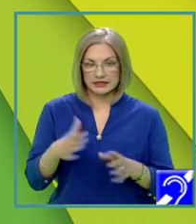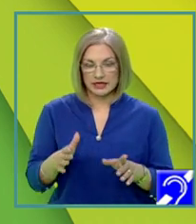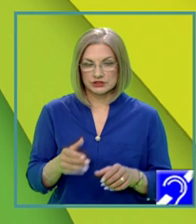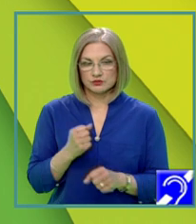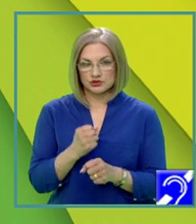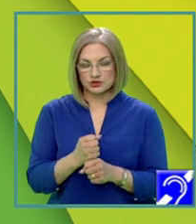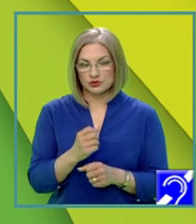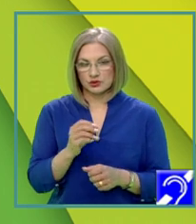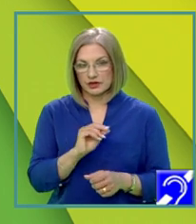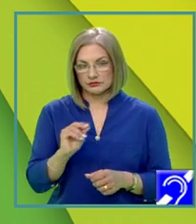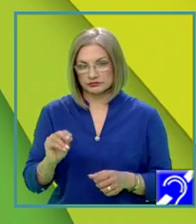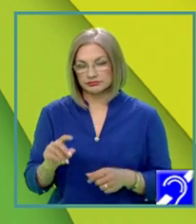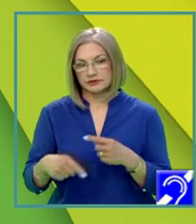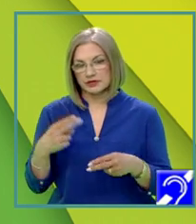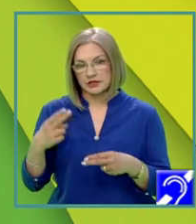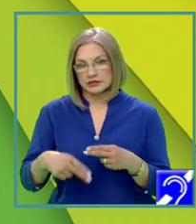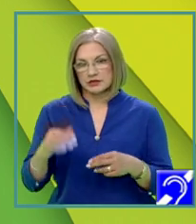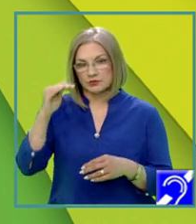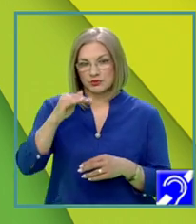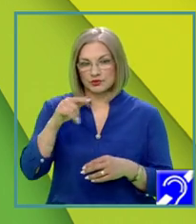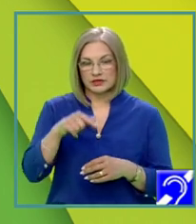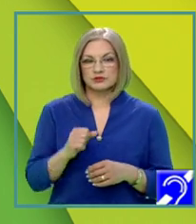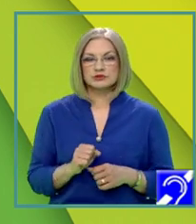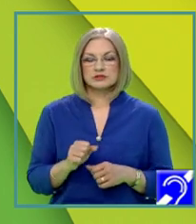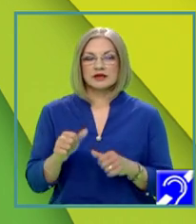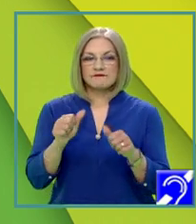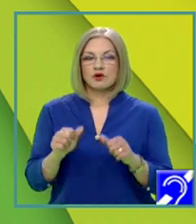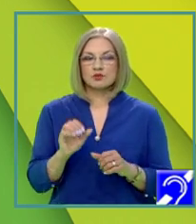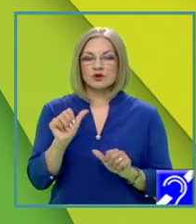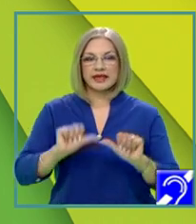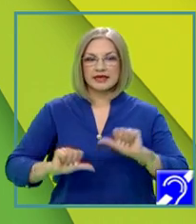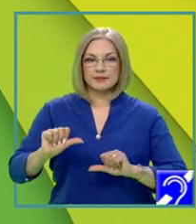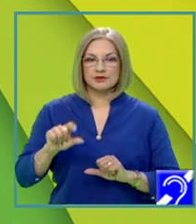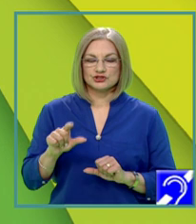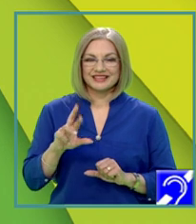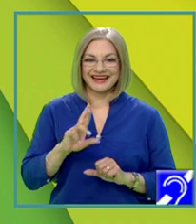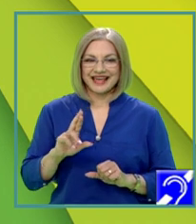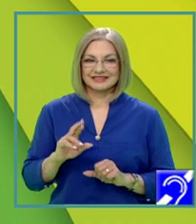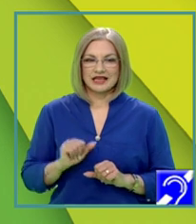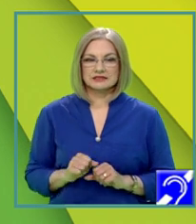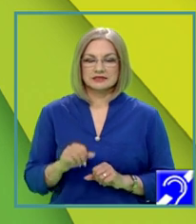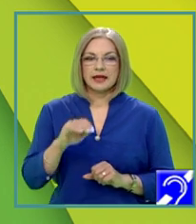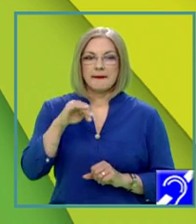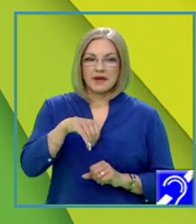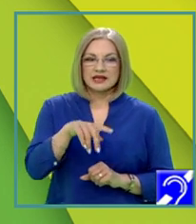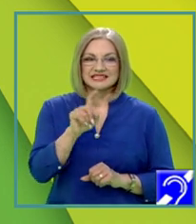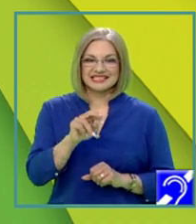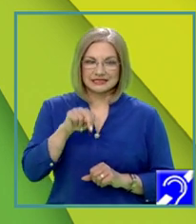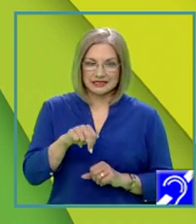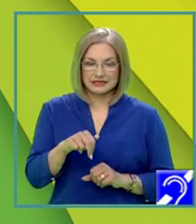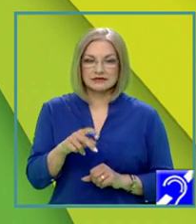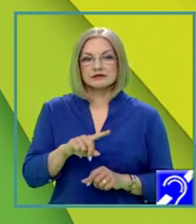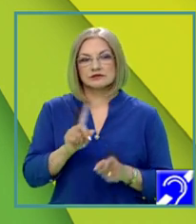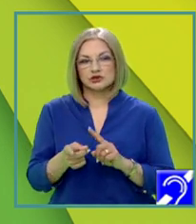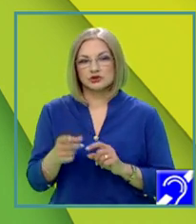vom scrie deasupra formulelor chimice ale reactanților masa de zinc care a reacționat